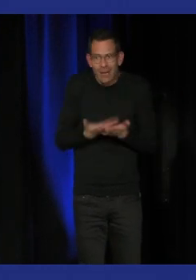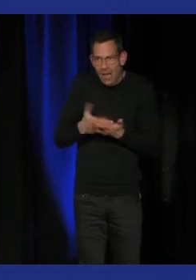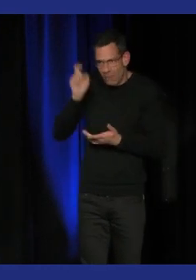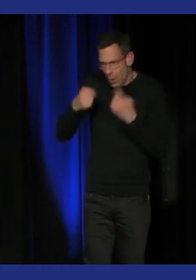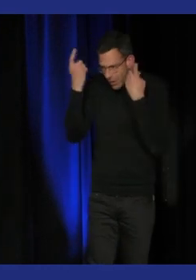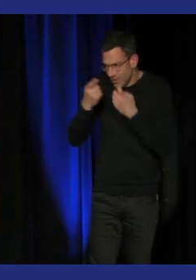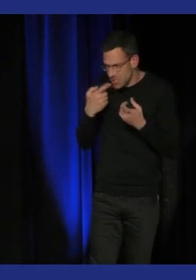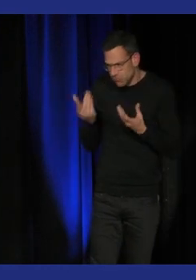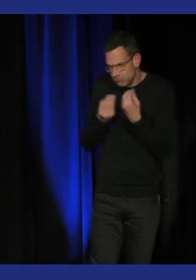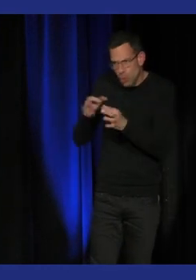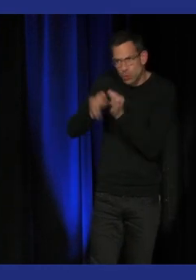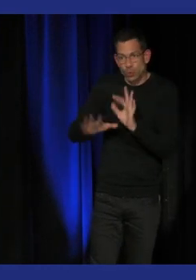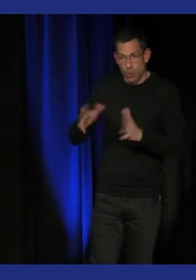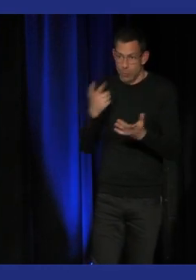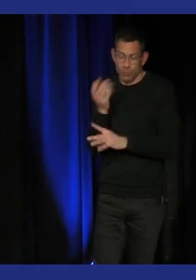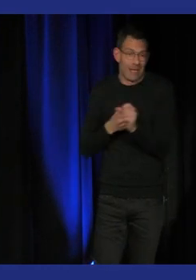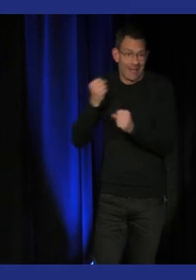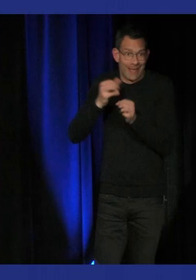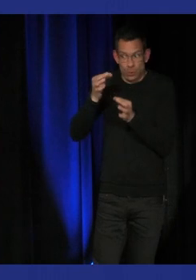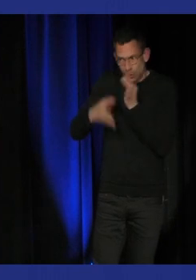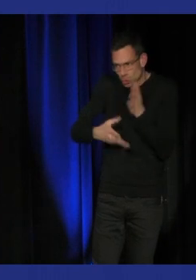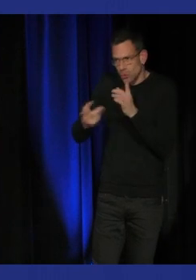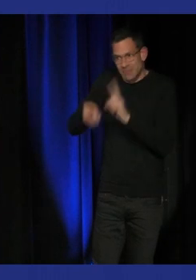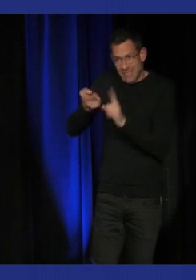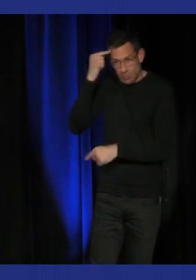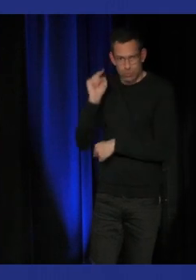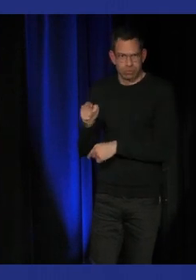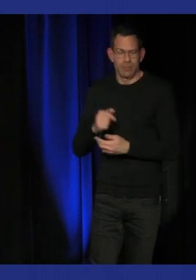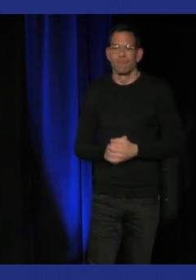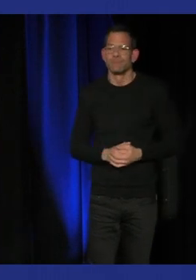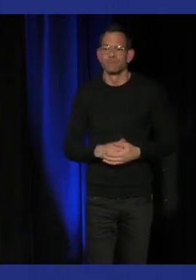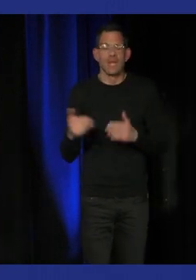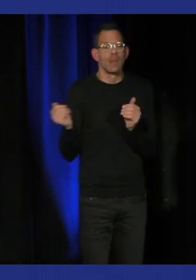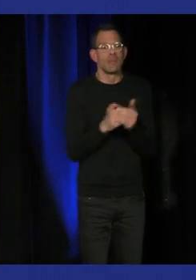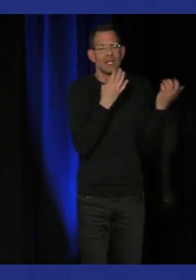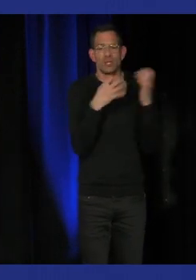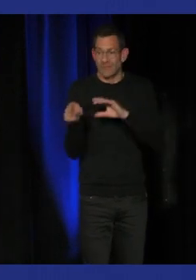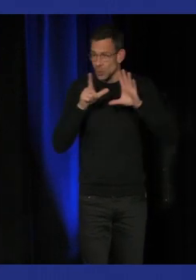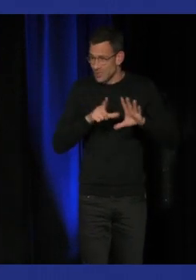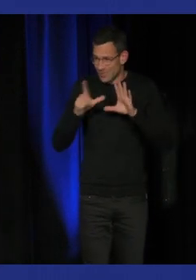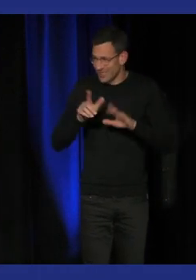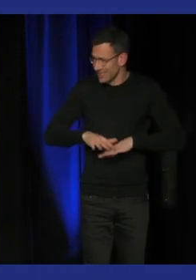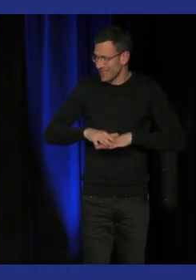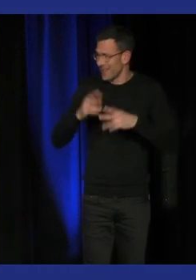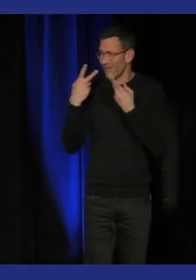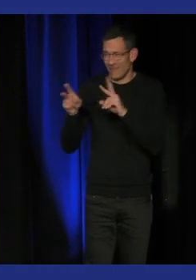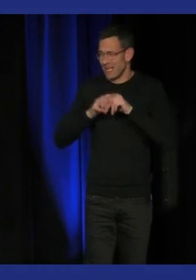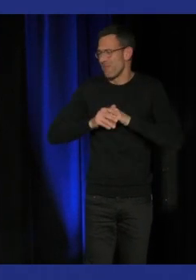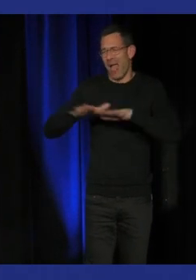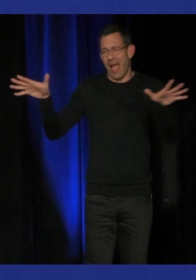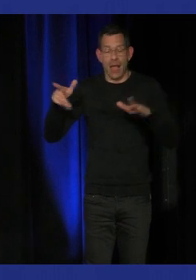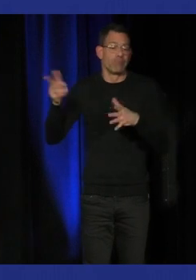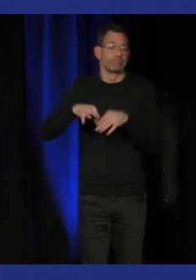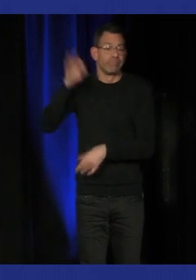solutions spécifiques. La vague rose qui a fait qu'en 1977, il y a énormément de villes qui sont passées aux mains de la